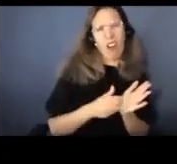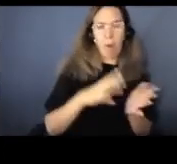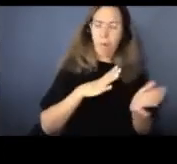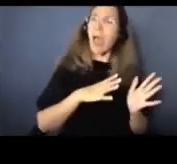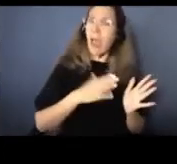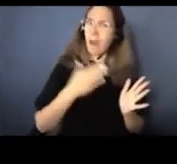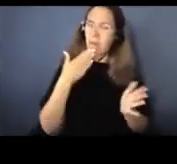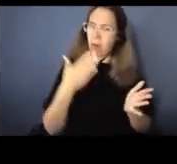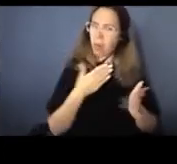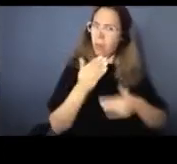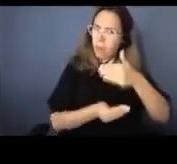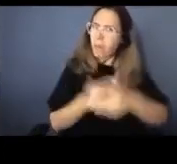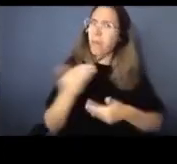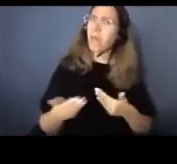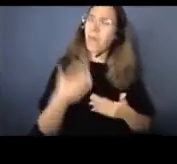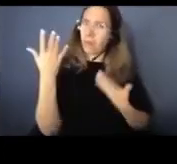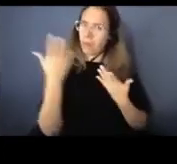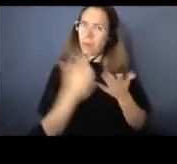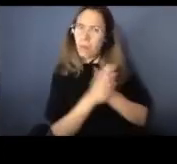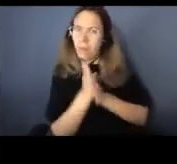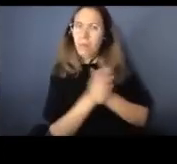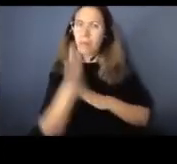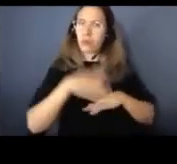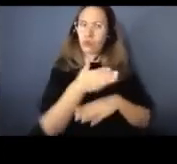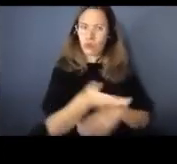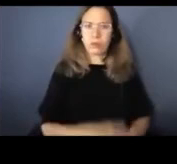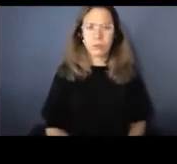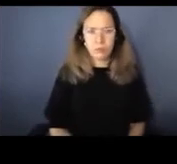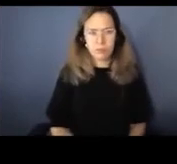avenue à explorer sur ce dernier point.